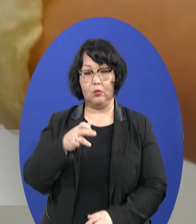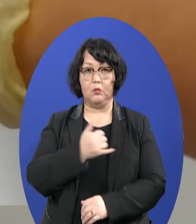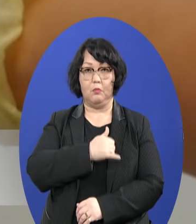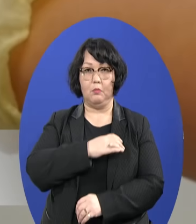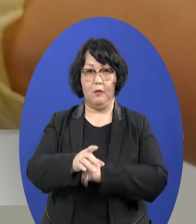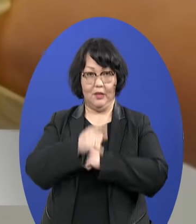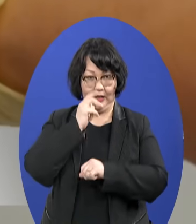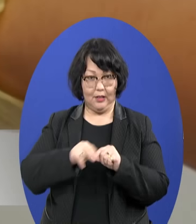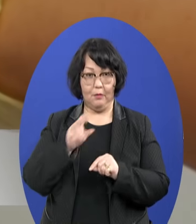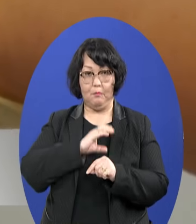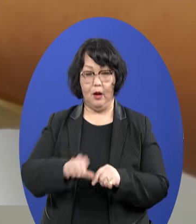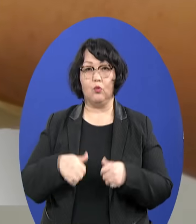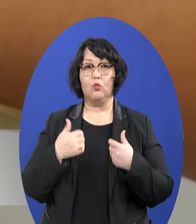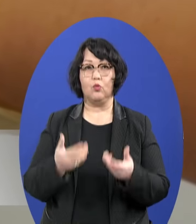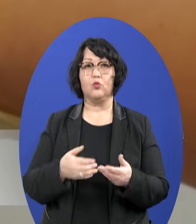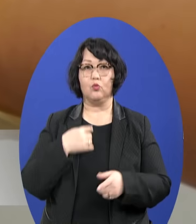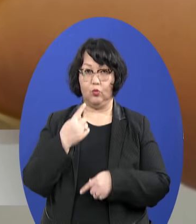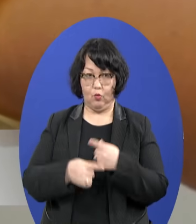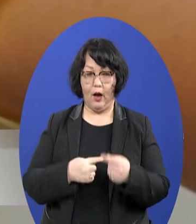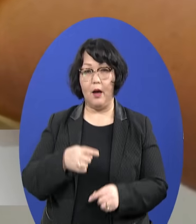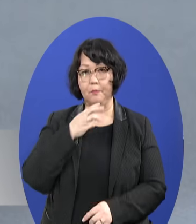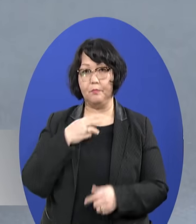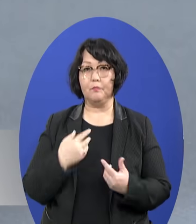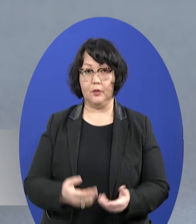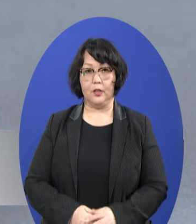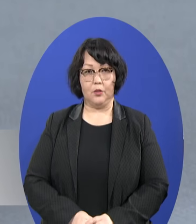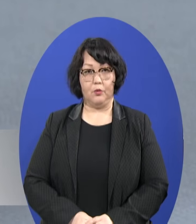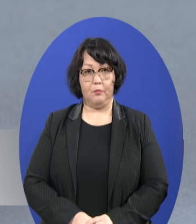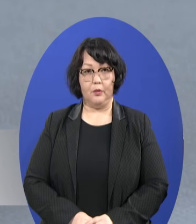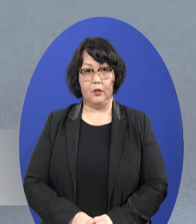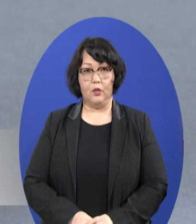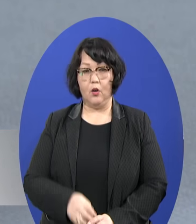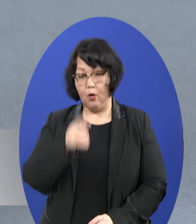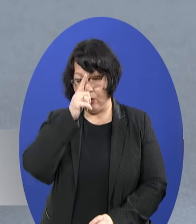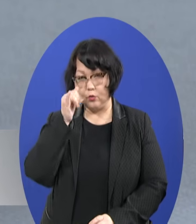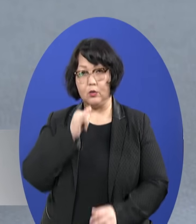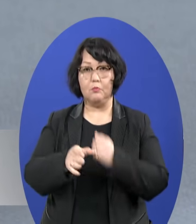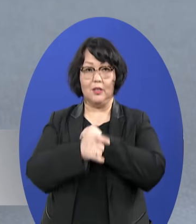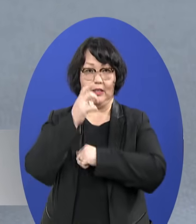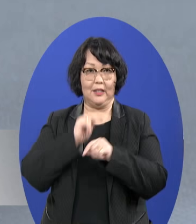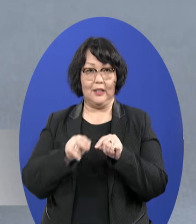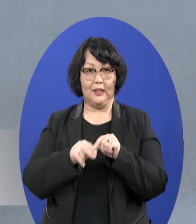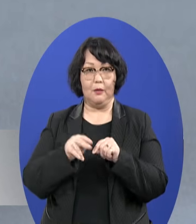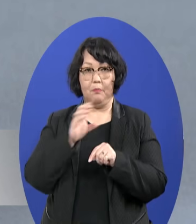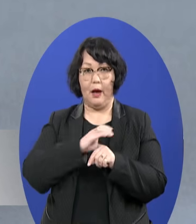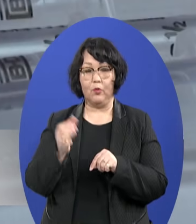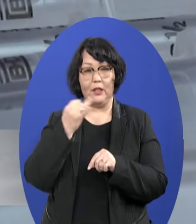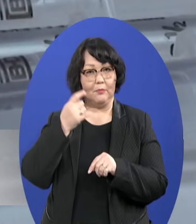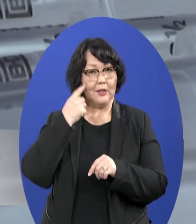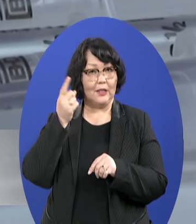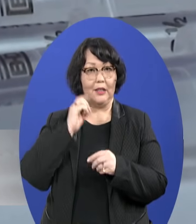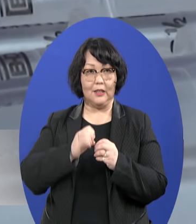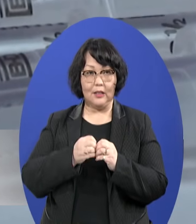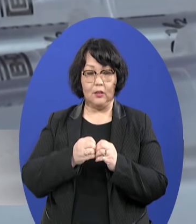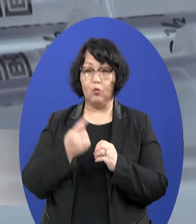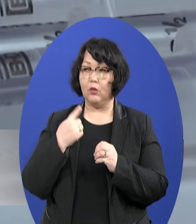хяналтын байгууллагад хүргүүлсэн тухай известия мэдээлж байгаа юм. За гэхдээ Оросын мэрэгжлийн хяналтын байгууллага ийм санаачилгыг нь